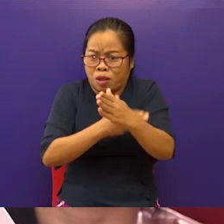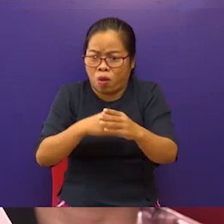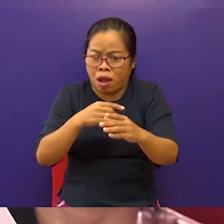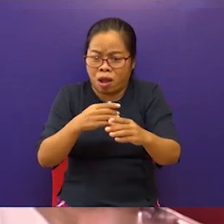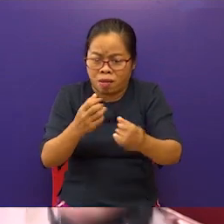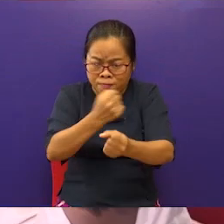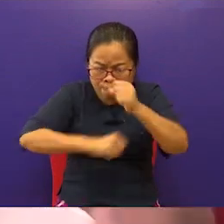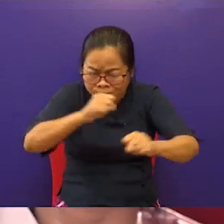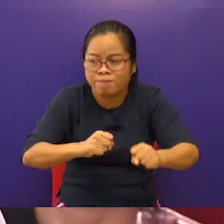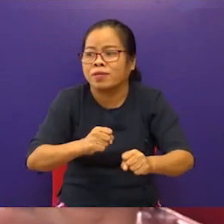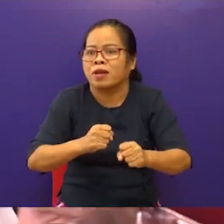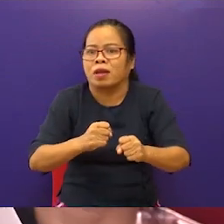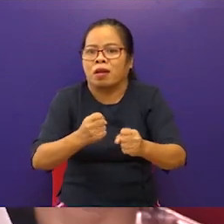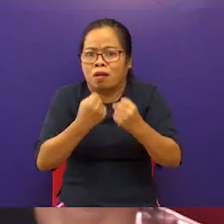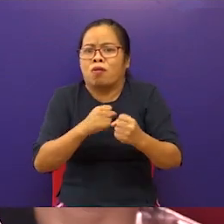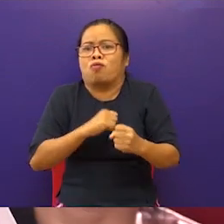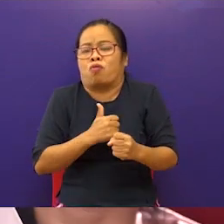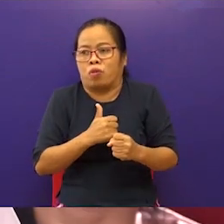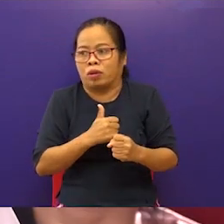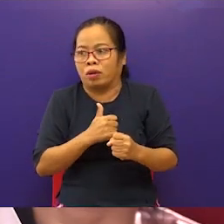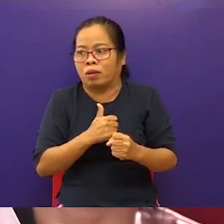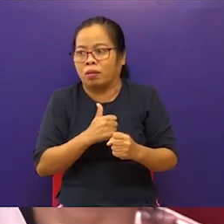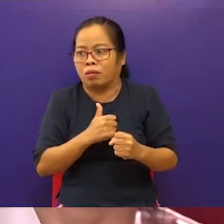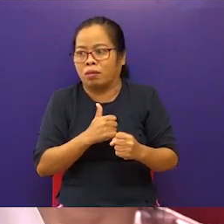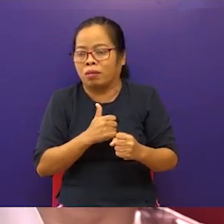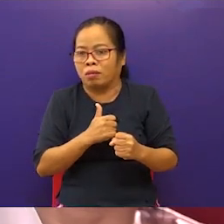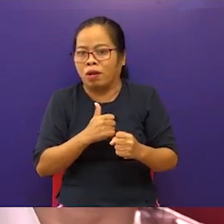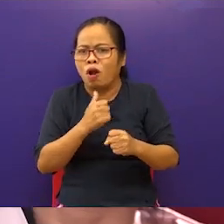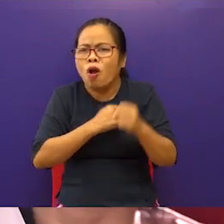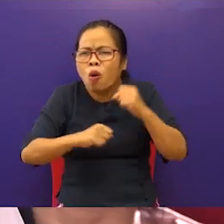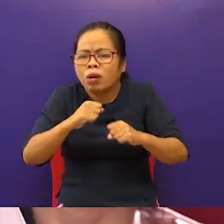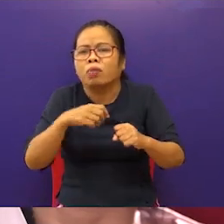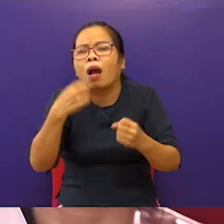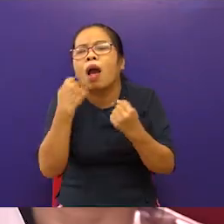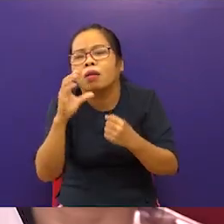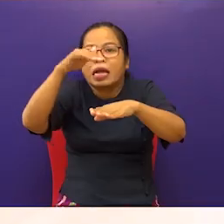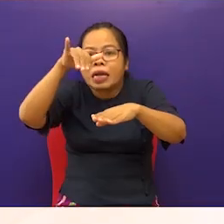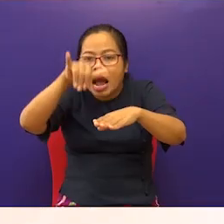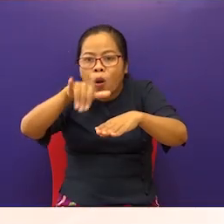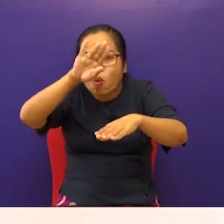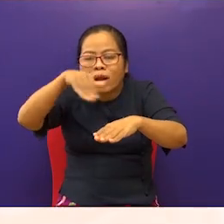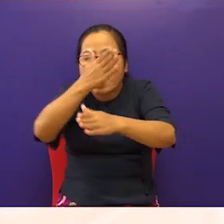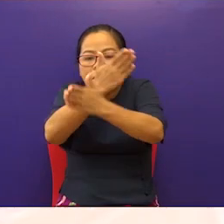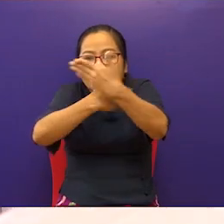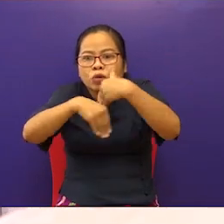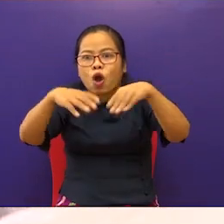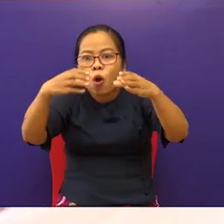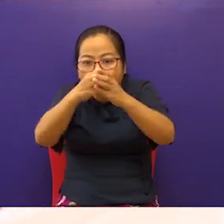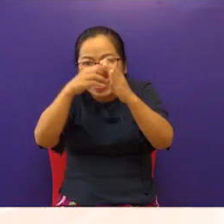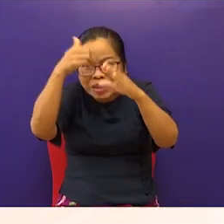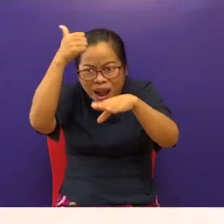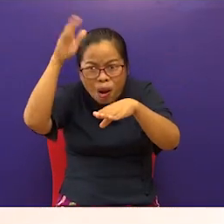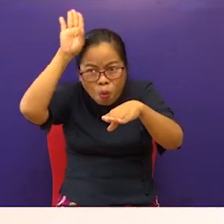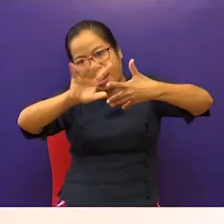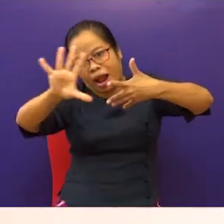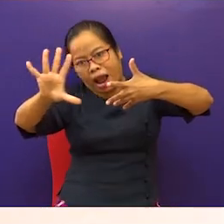ပ်ရှိရှိမရှိရှိမတန်သားမပုန်နေကျွန်တော်ထုတ်ပေးမှာပါအဲ့အတွက်ပူဇာမလိုဘူးပေါ့နော်ဒါတစ်ချက်ပေါ့နော်ဒီအခွင့်အရေးတွေအမြန်ဆုံးရရှိ